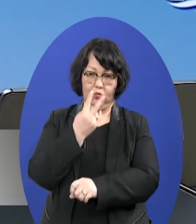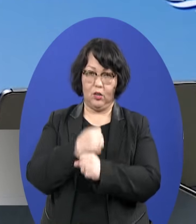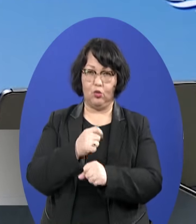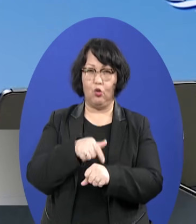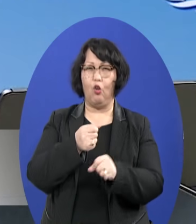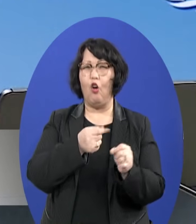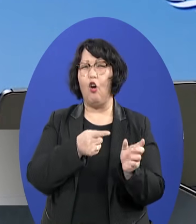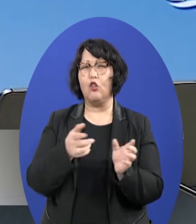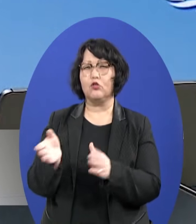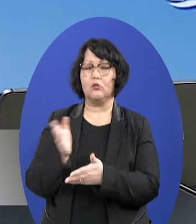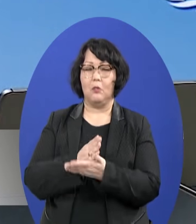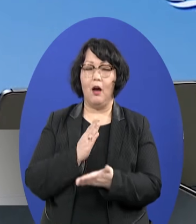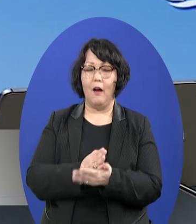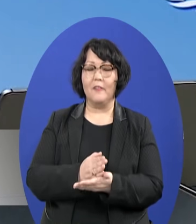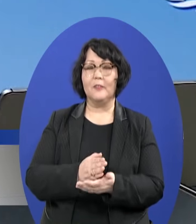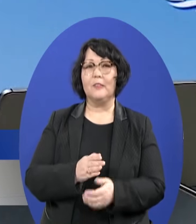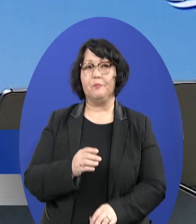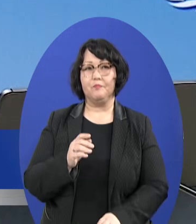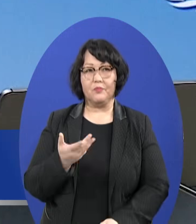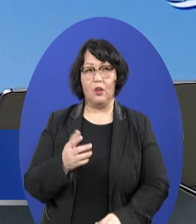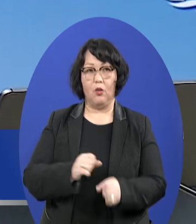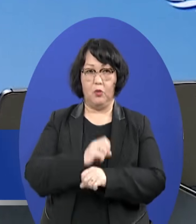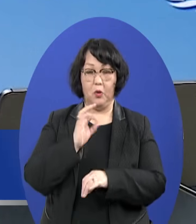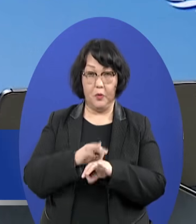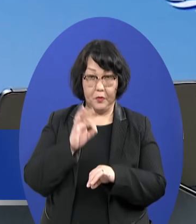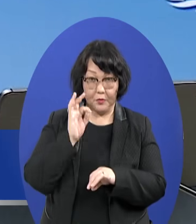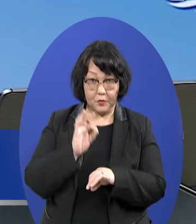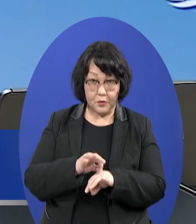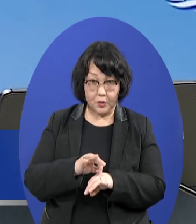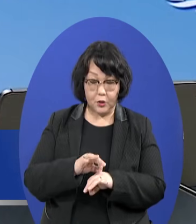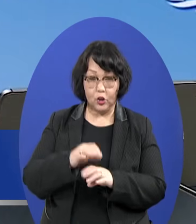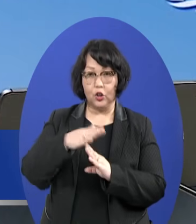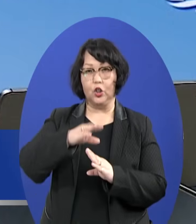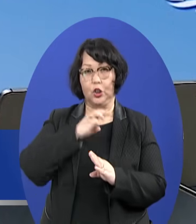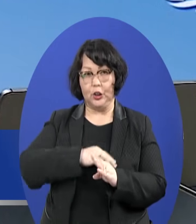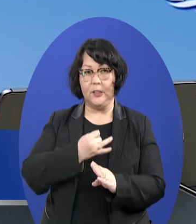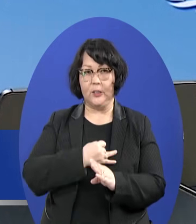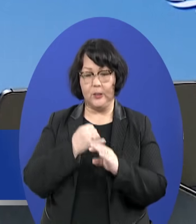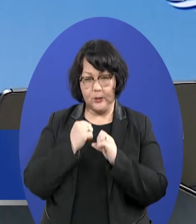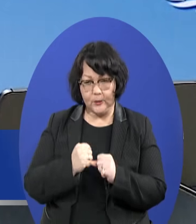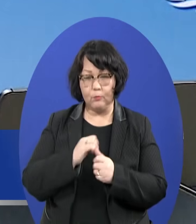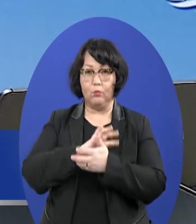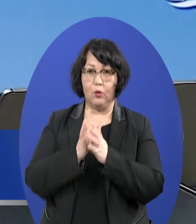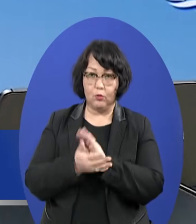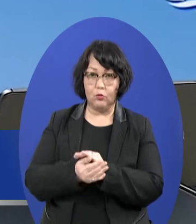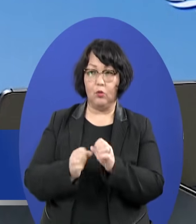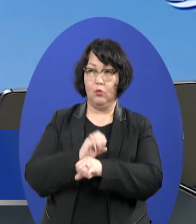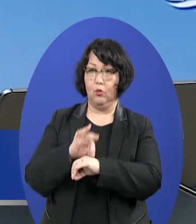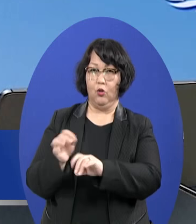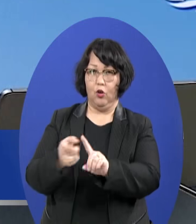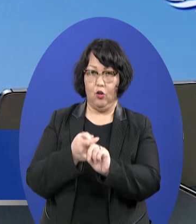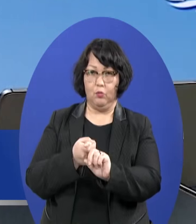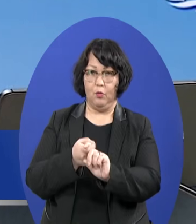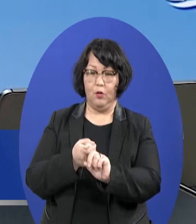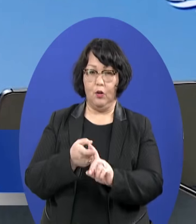Өнөөдөр коронавирусны эсрэг вакцин хонглыг үзүүртэх гэрлийг харж, итгэж найдахад хүргэж байгаач COVID-19-ийн цар тахлаас болж дэлхийн улс